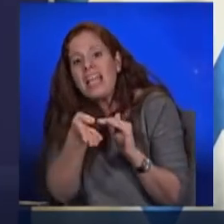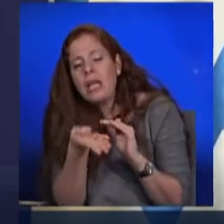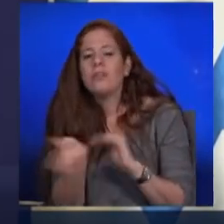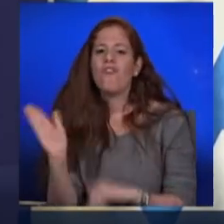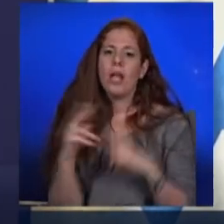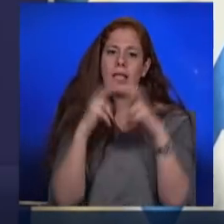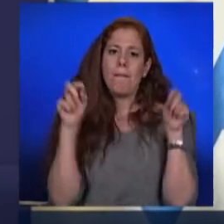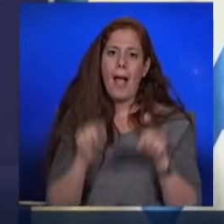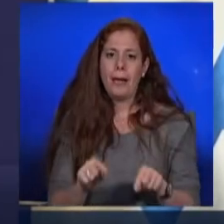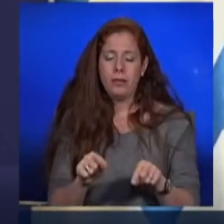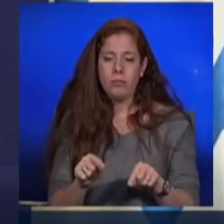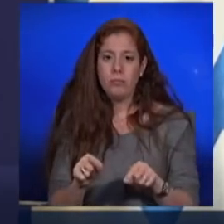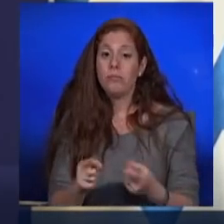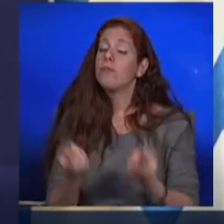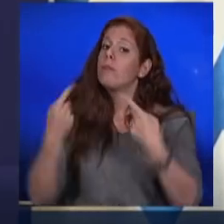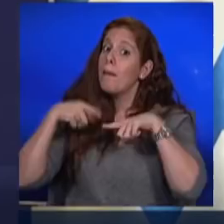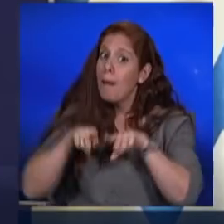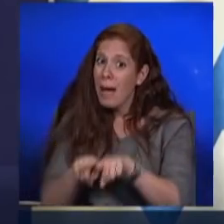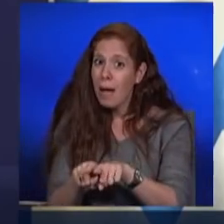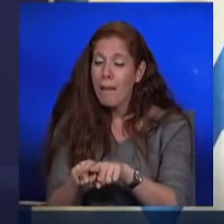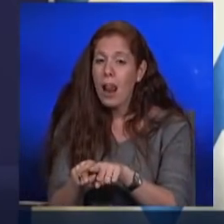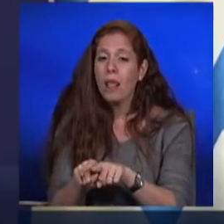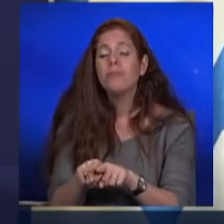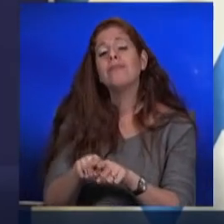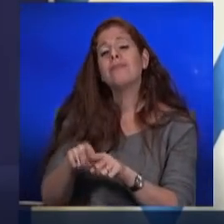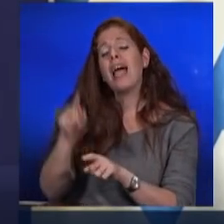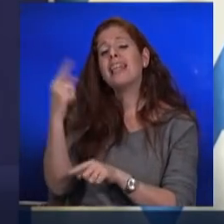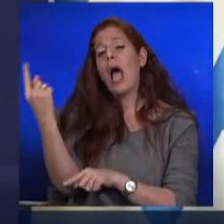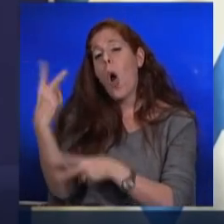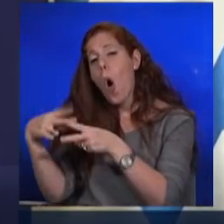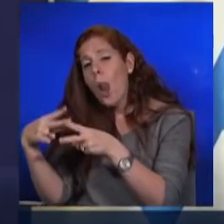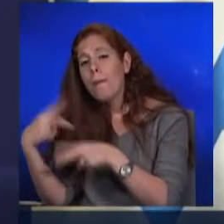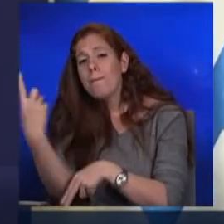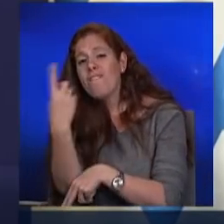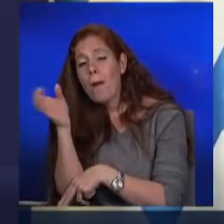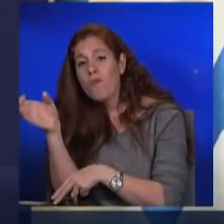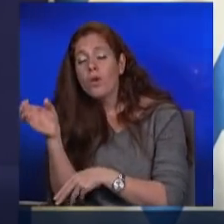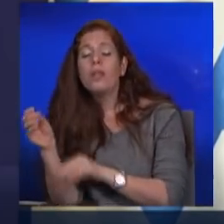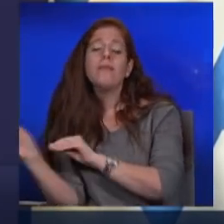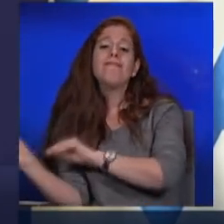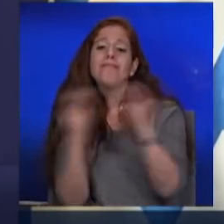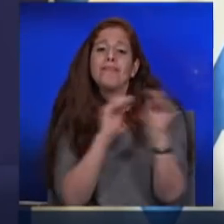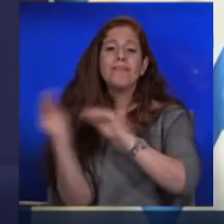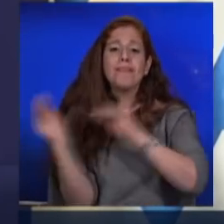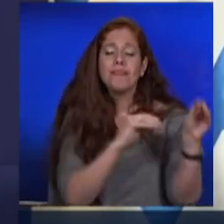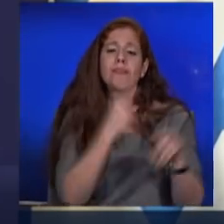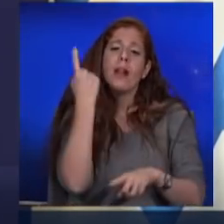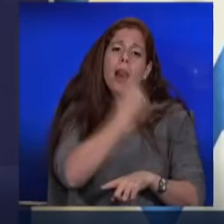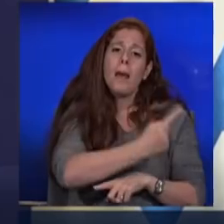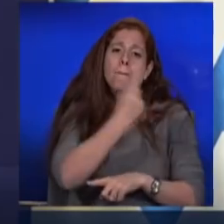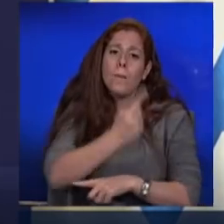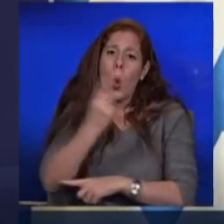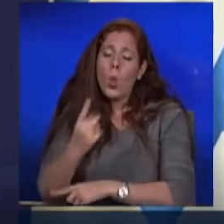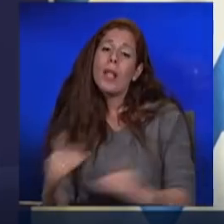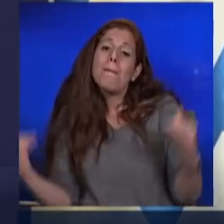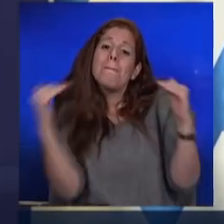במקביל, אנחנו מפנים את המבודדים והחולים מהבתים למלונות ולמלוניות שמתאימים לאופי